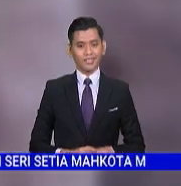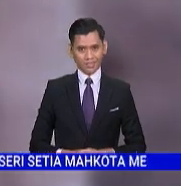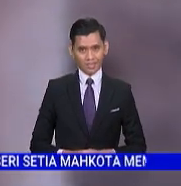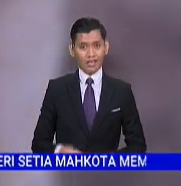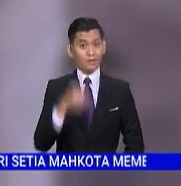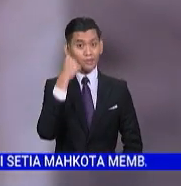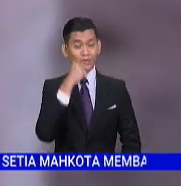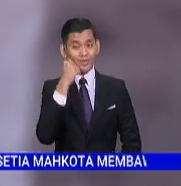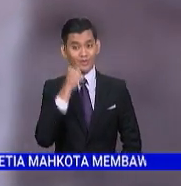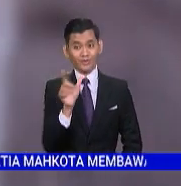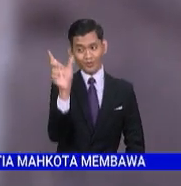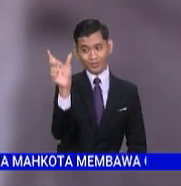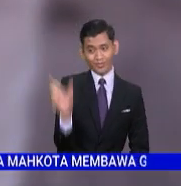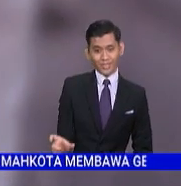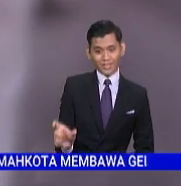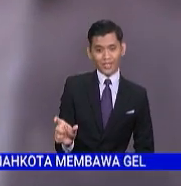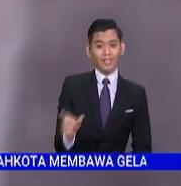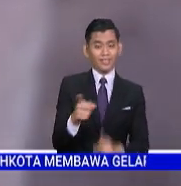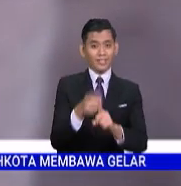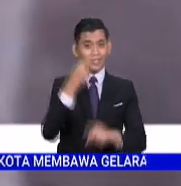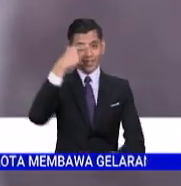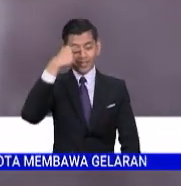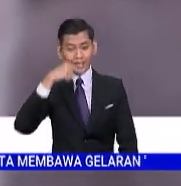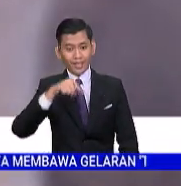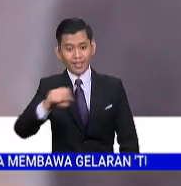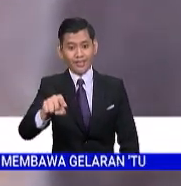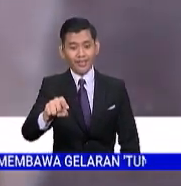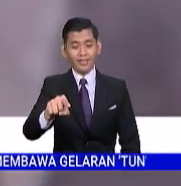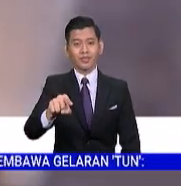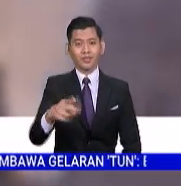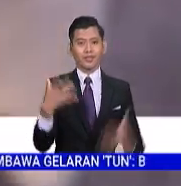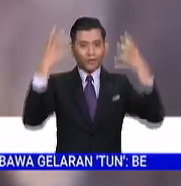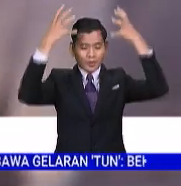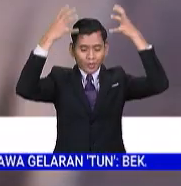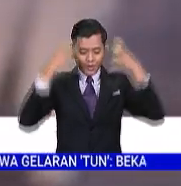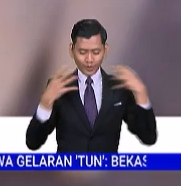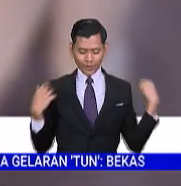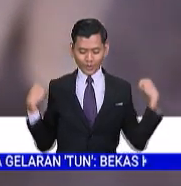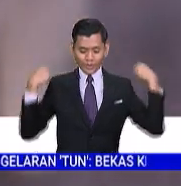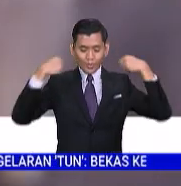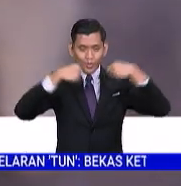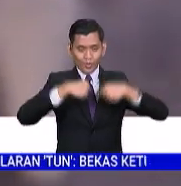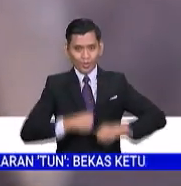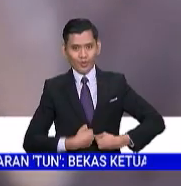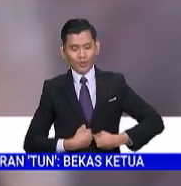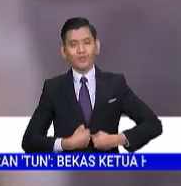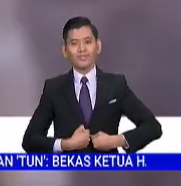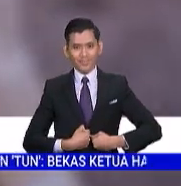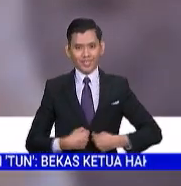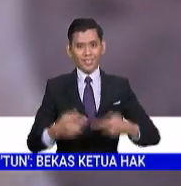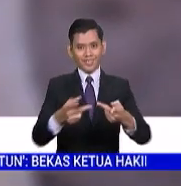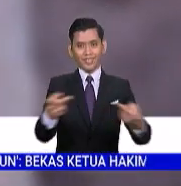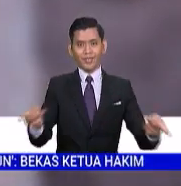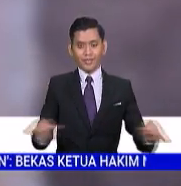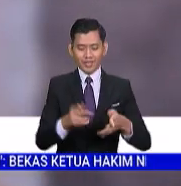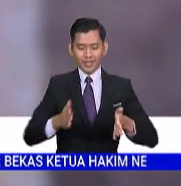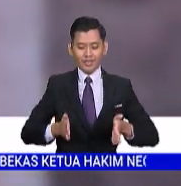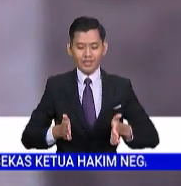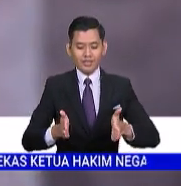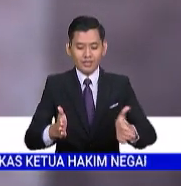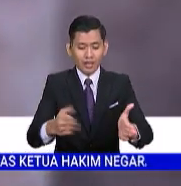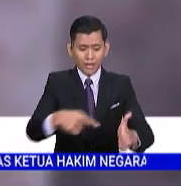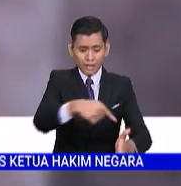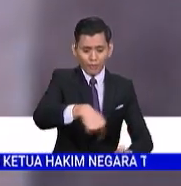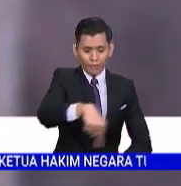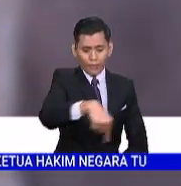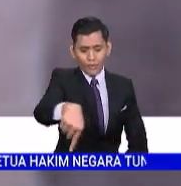Seorang wanita di bandar Khon Kaen, Thailand bertindak memakai kostum seakan sut angkasawan di kawasan jalan berlubang. Ini